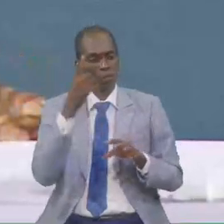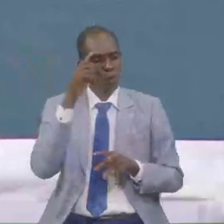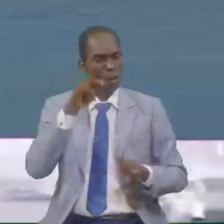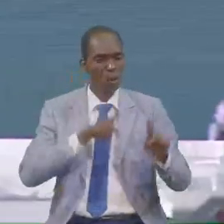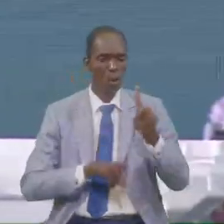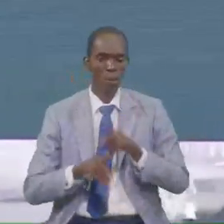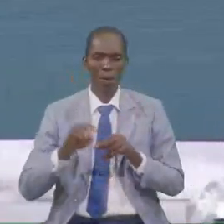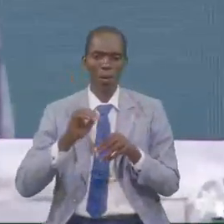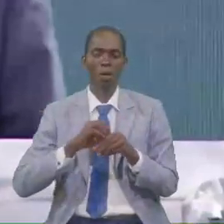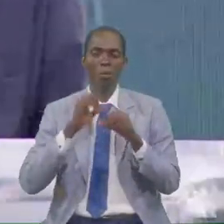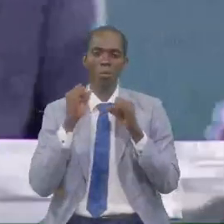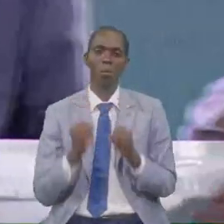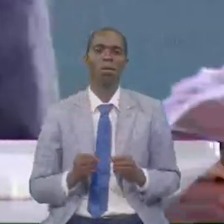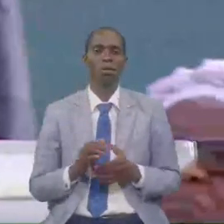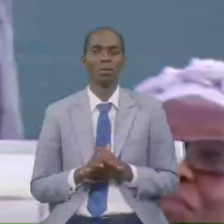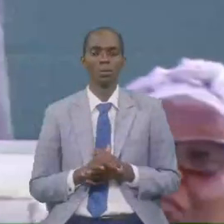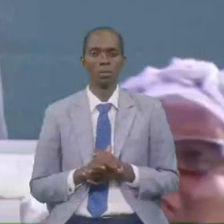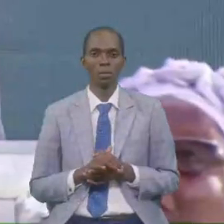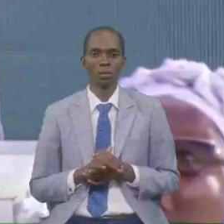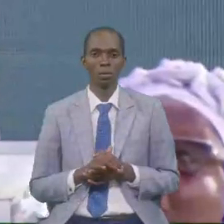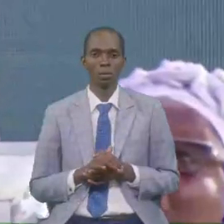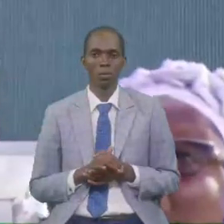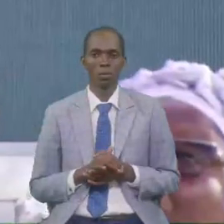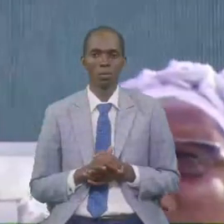La haine contre ceux qui sont au pouvoir.